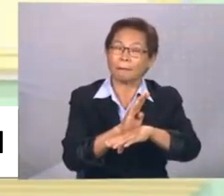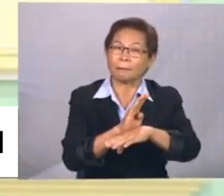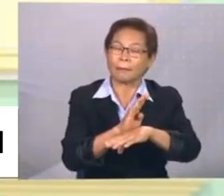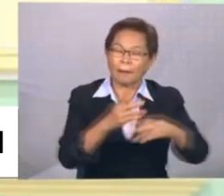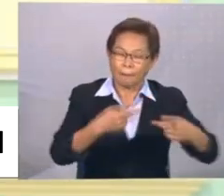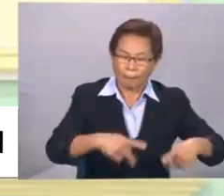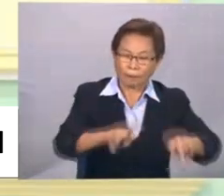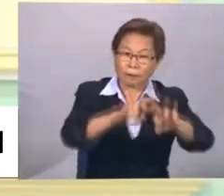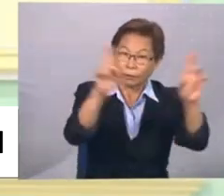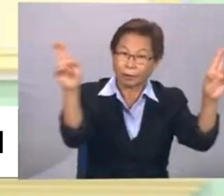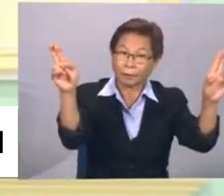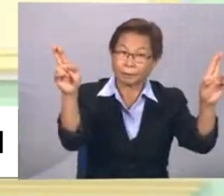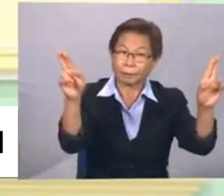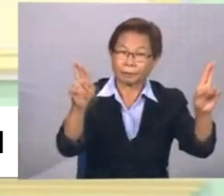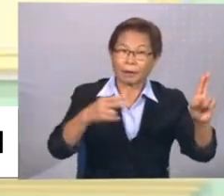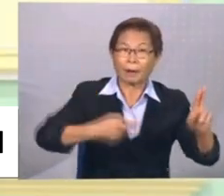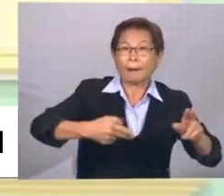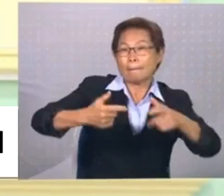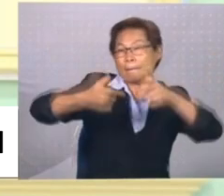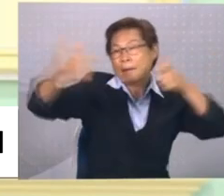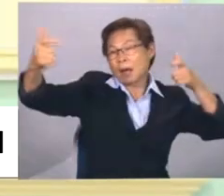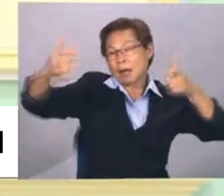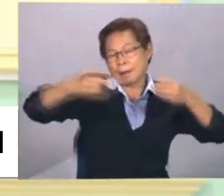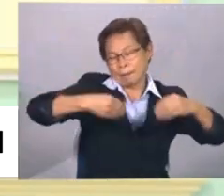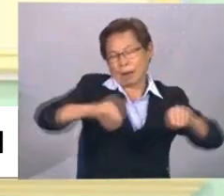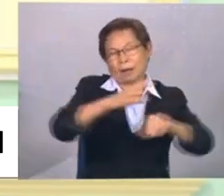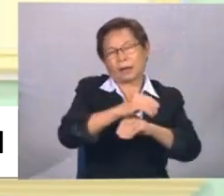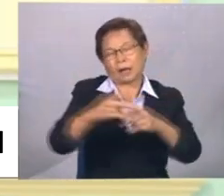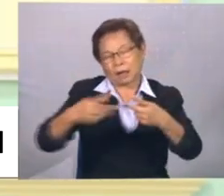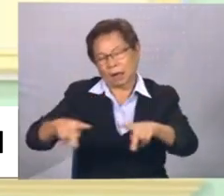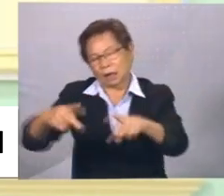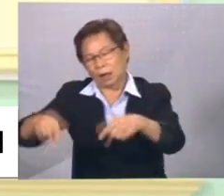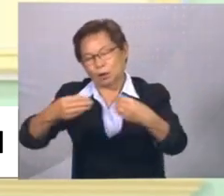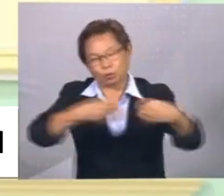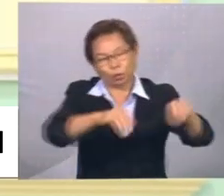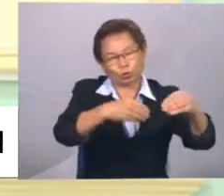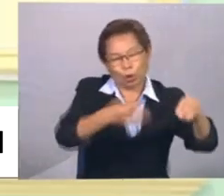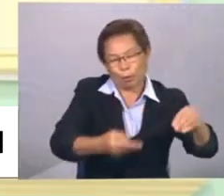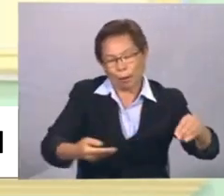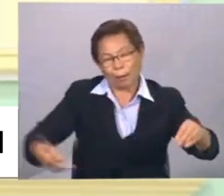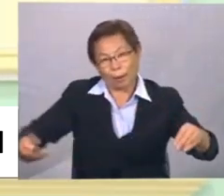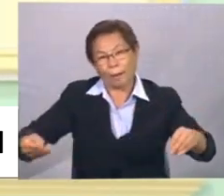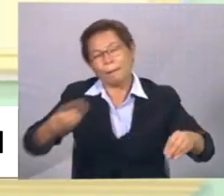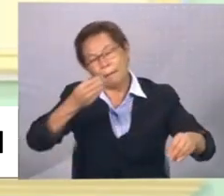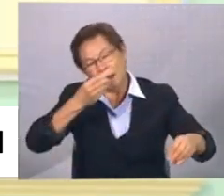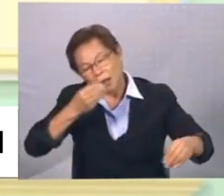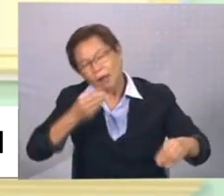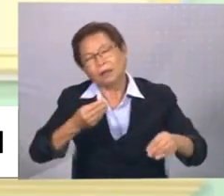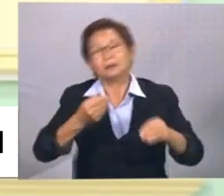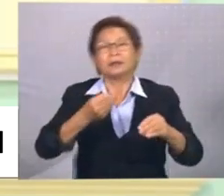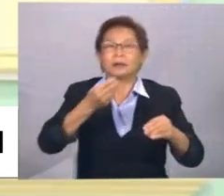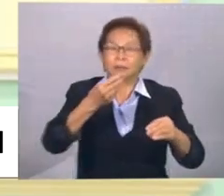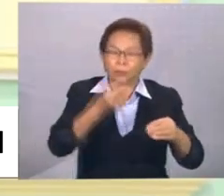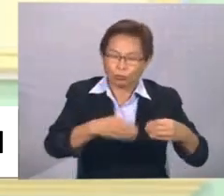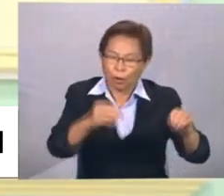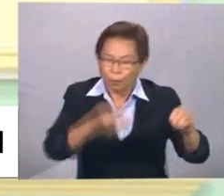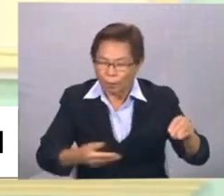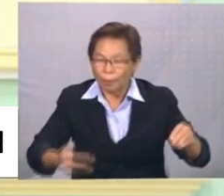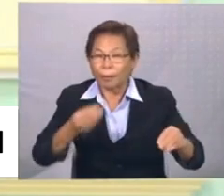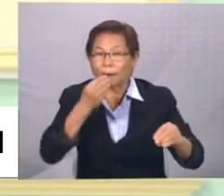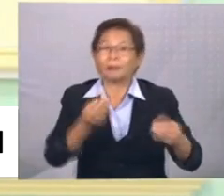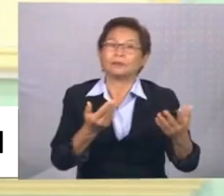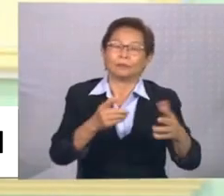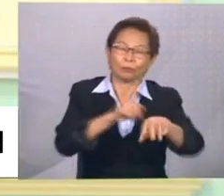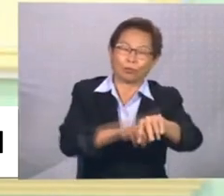Pasaraya heboh make dan mana-mana premis yang menjual barang keperluan makanan harian adalah